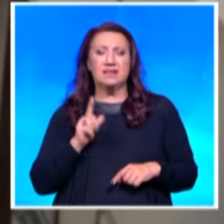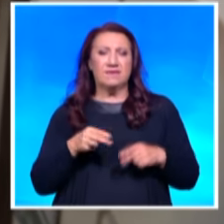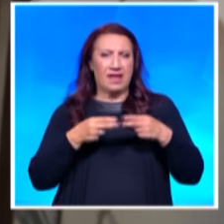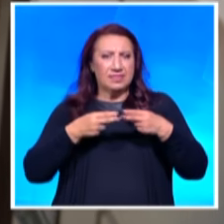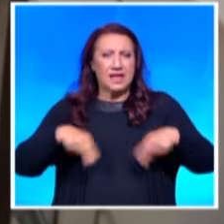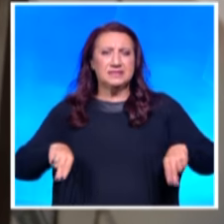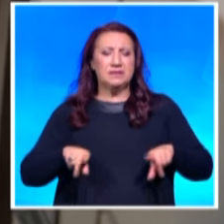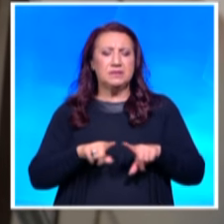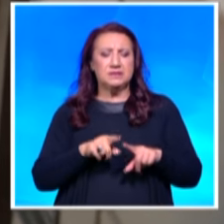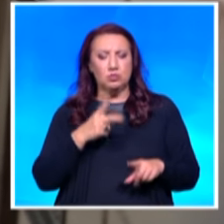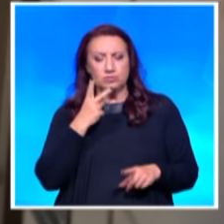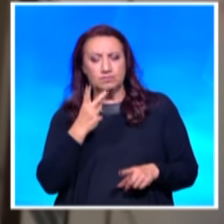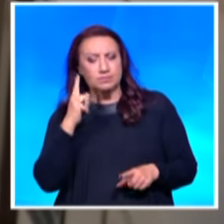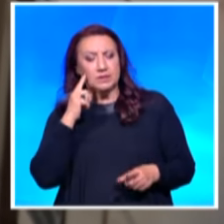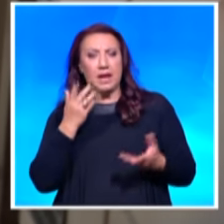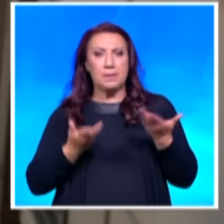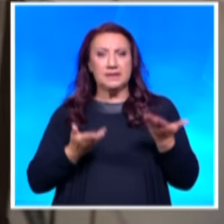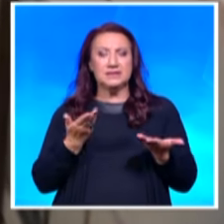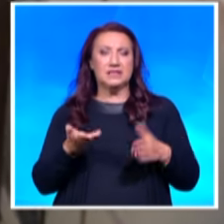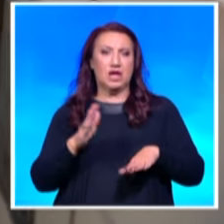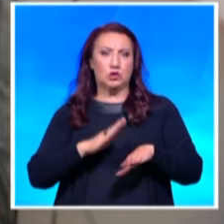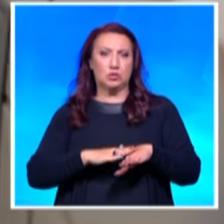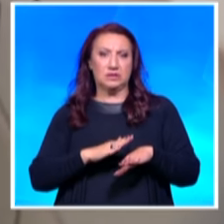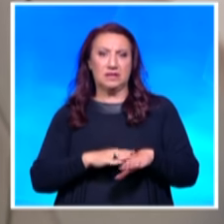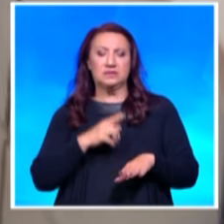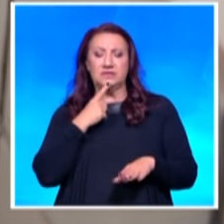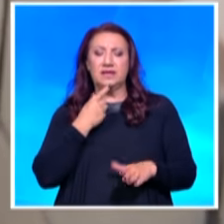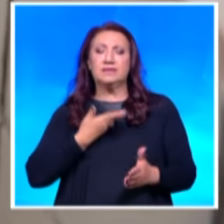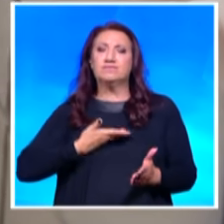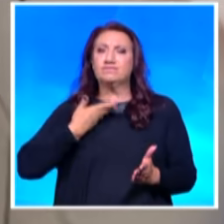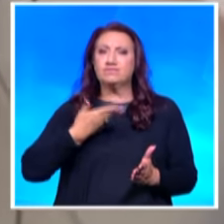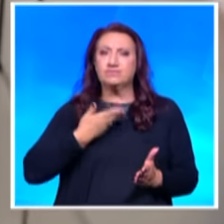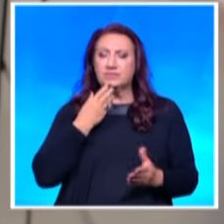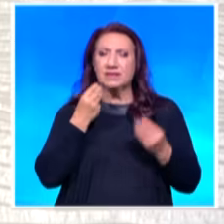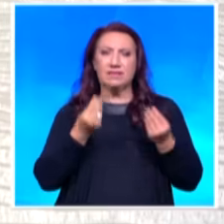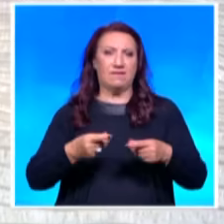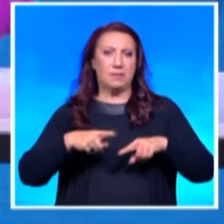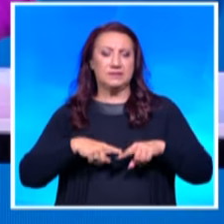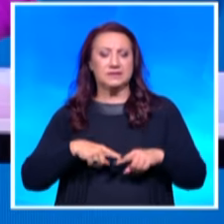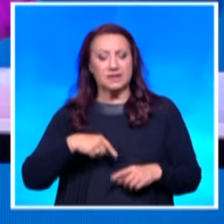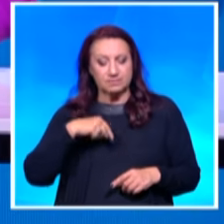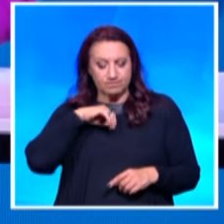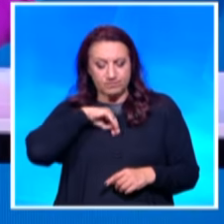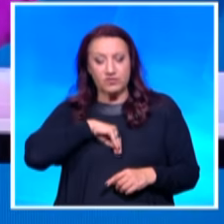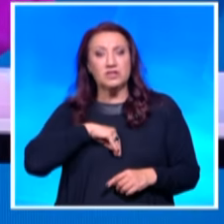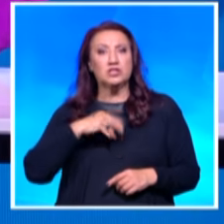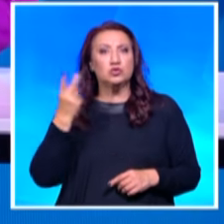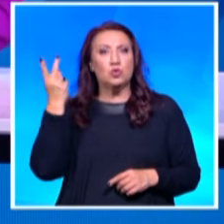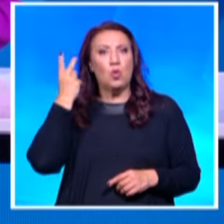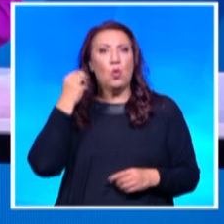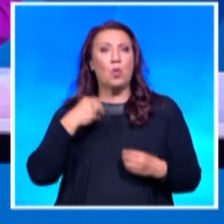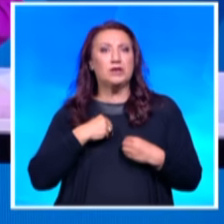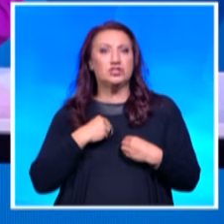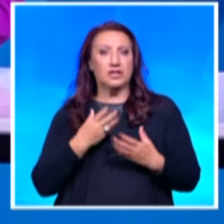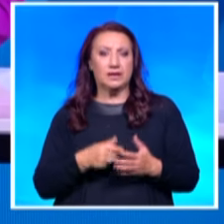оценява доказателствата по делото и да се произнася по вътрешно убеждение. Вълна от съпричастност